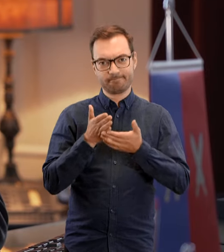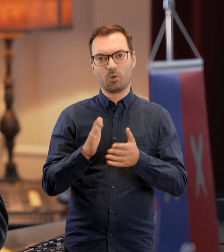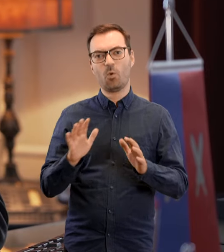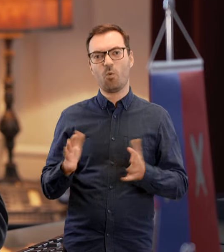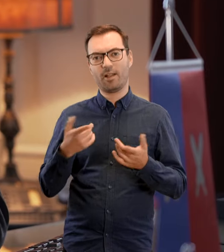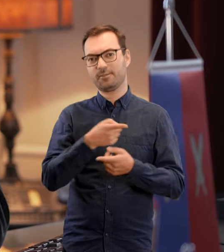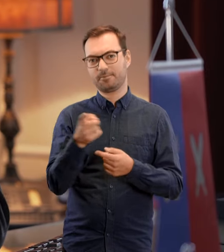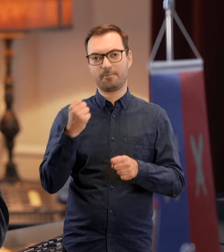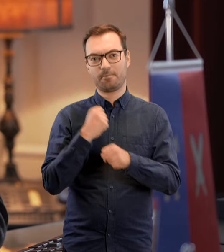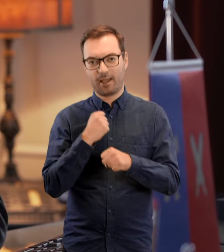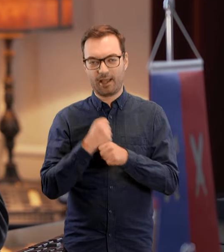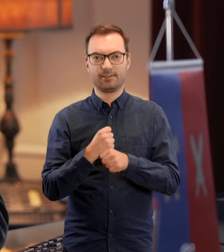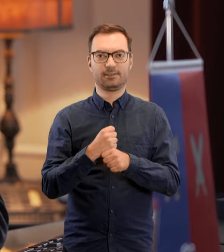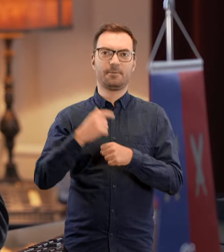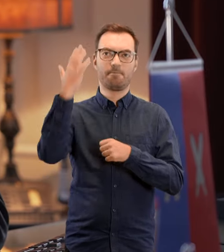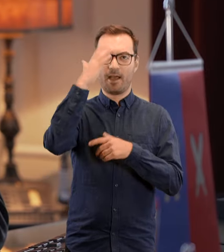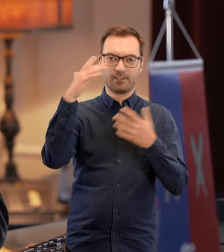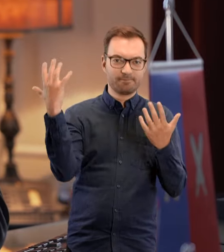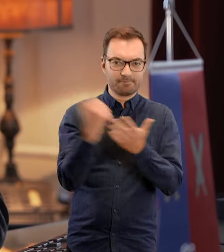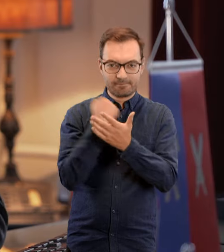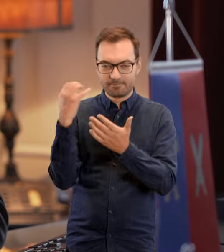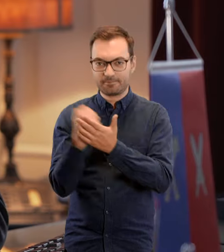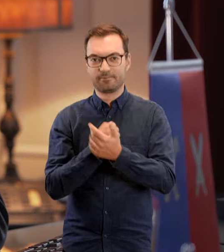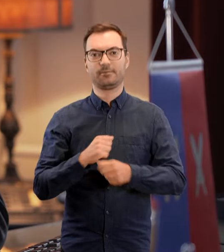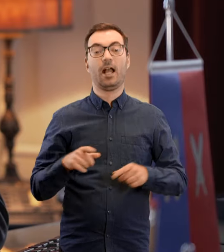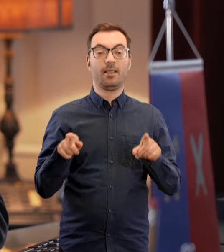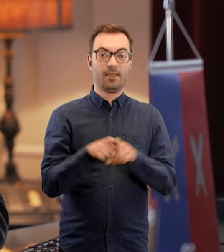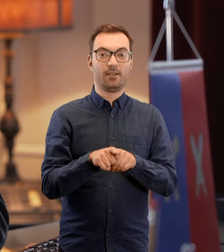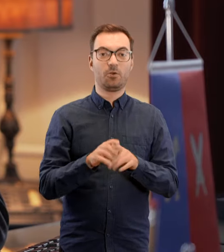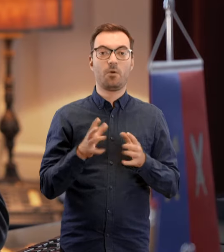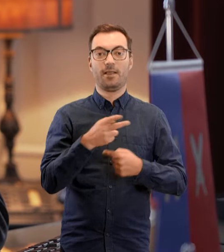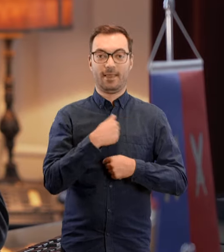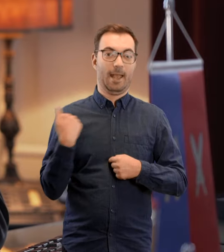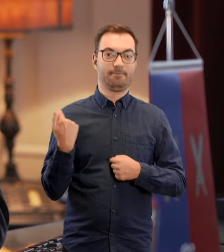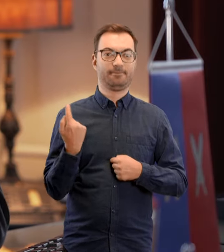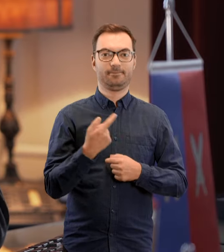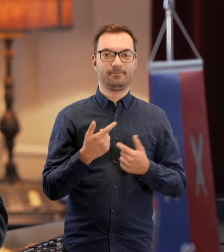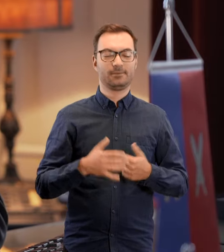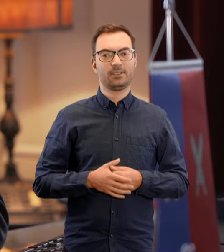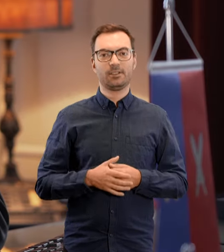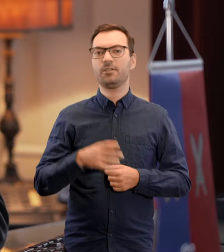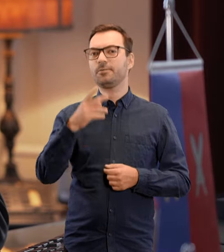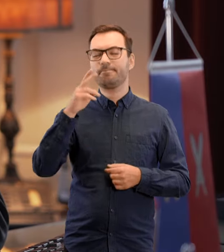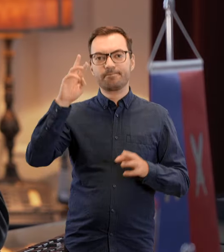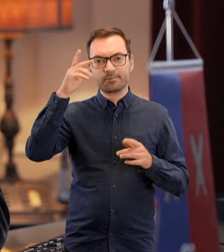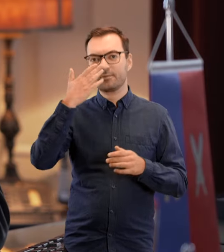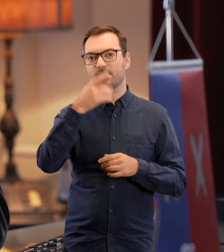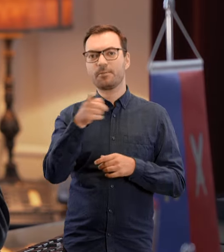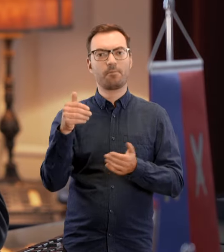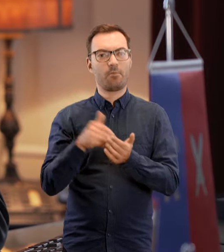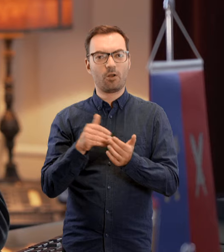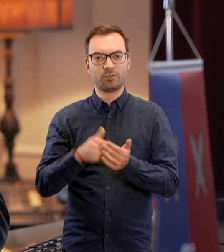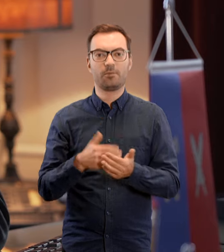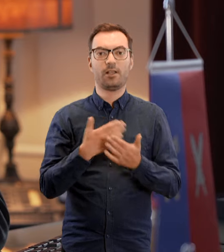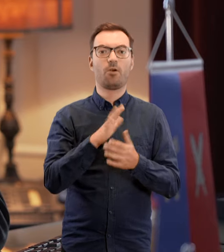pracę, spełnianie swoich marzeń, ale również nam ma ułatwić możliwość poznania ich potrzeb. Dlatego zajmuje